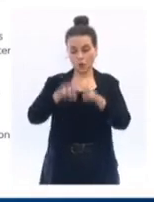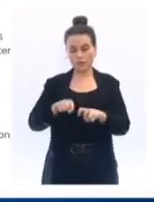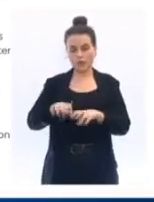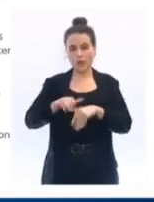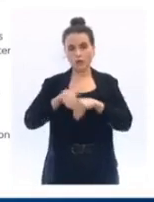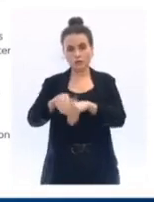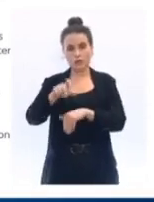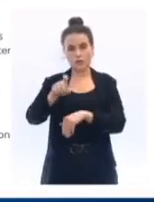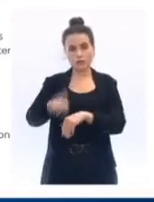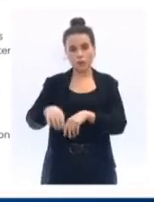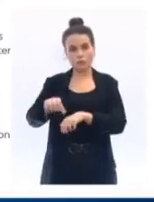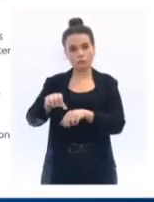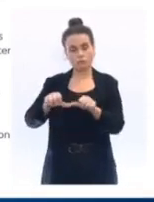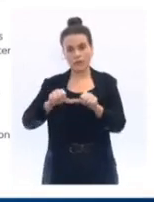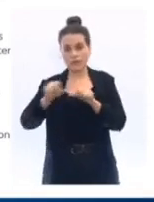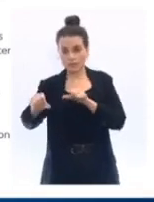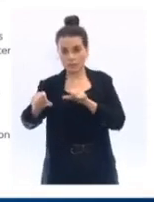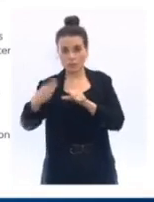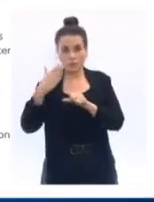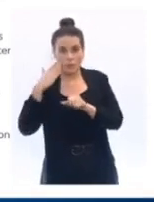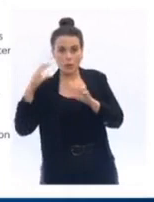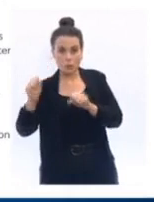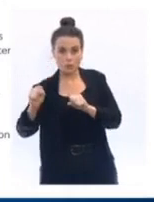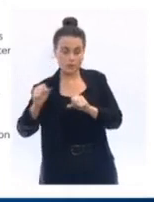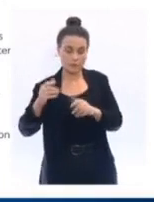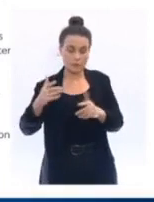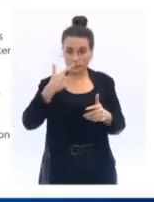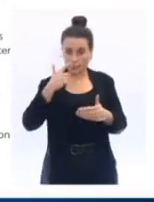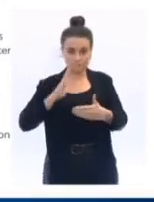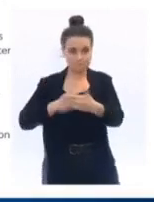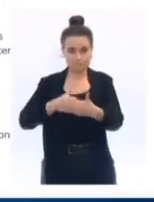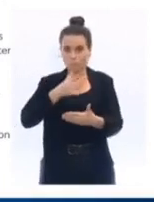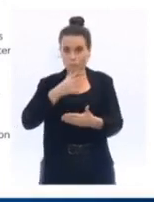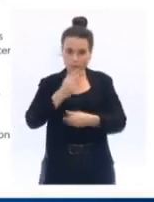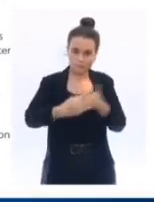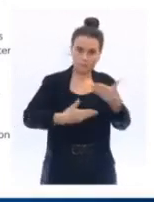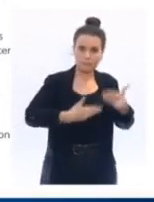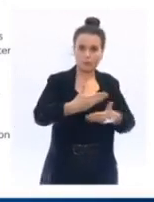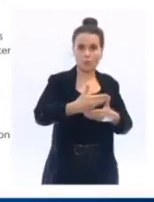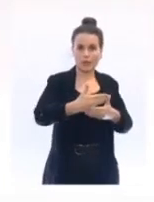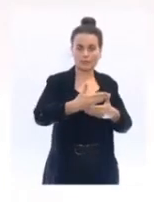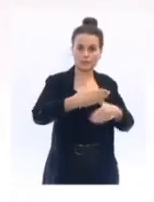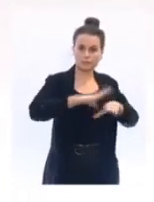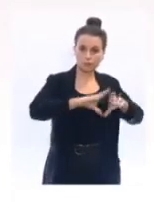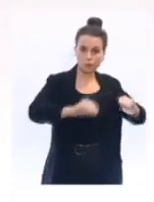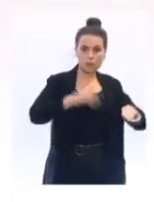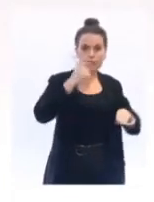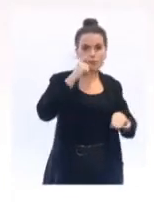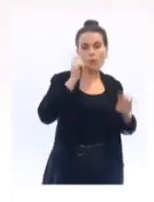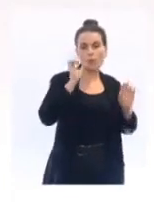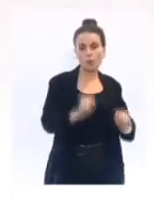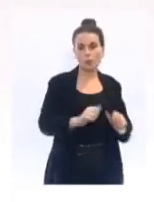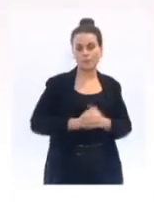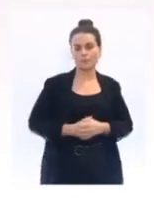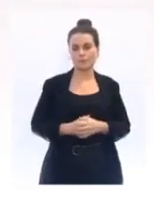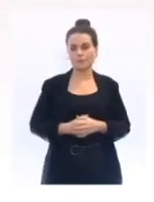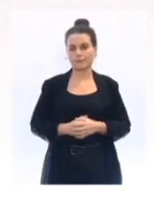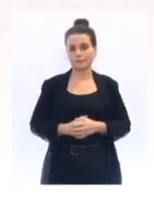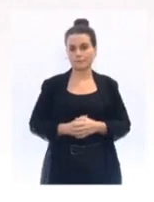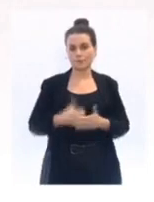activités se poursuivent. Toutes les entreprises qui ne sont pas fermées administrativement doivent